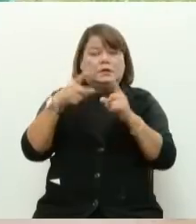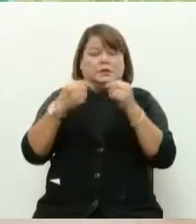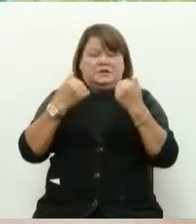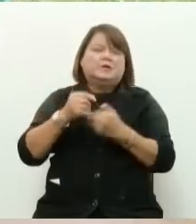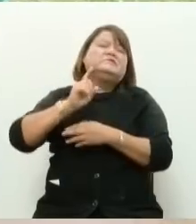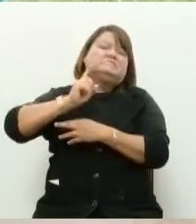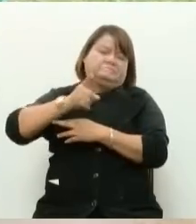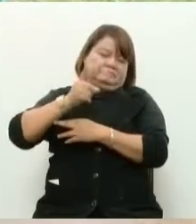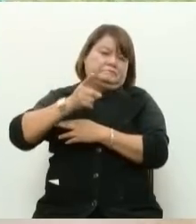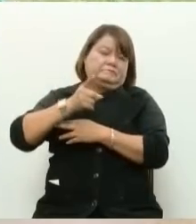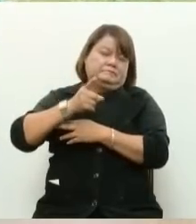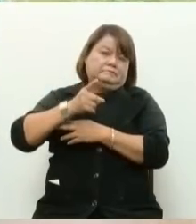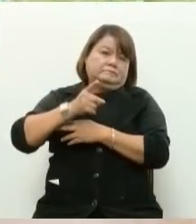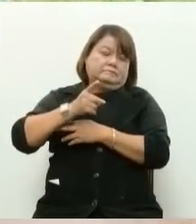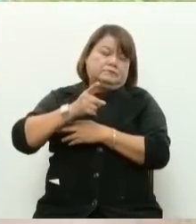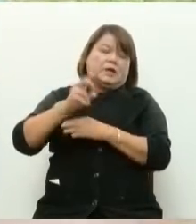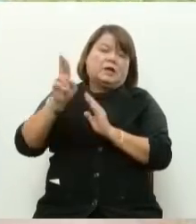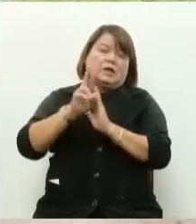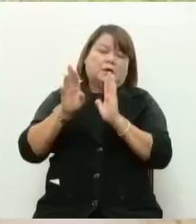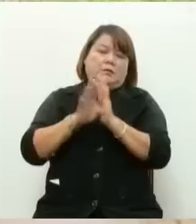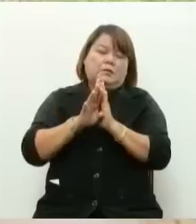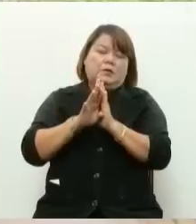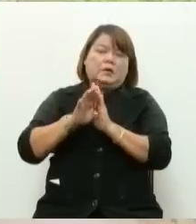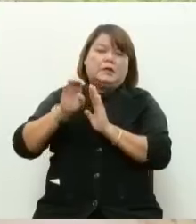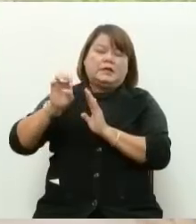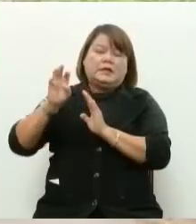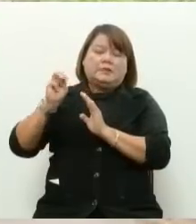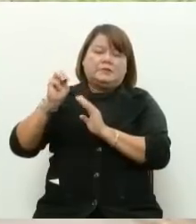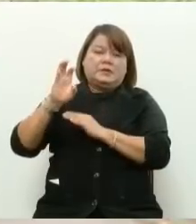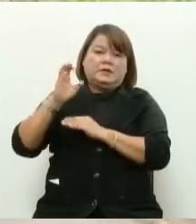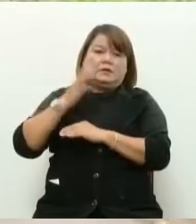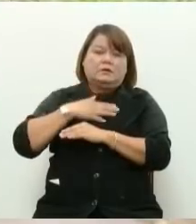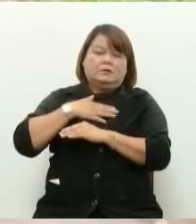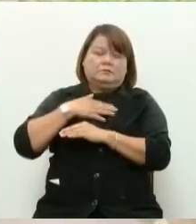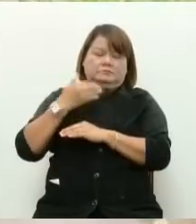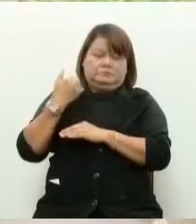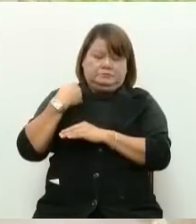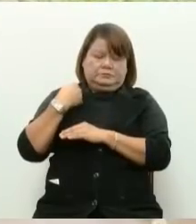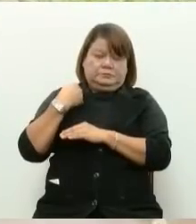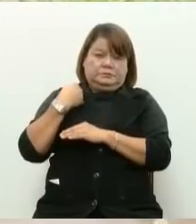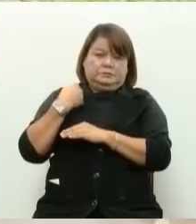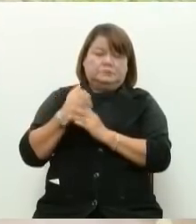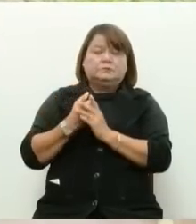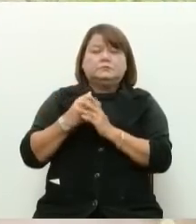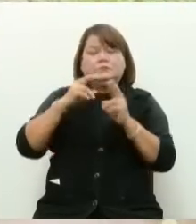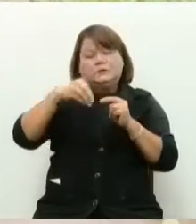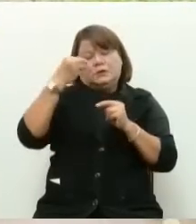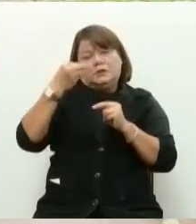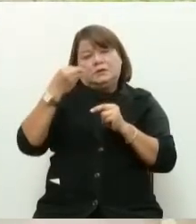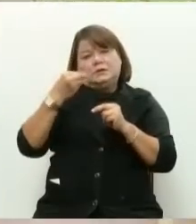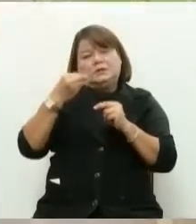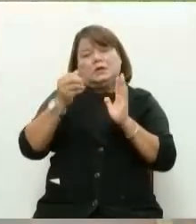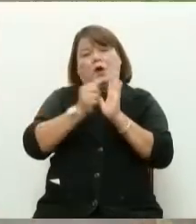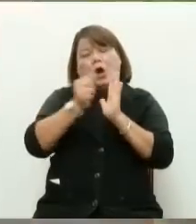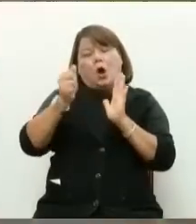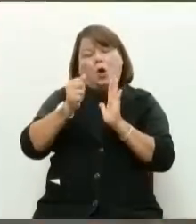จังครับโดยในระบบ DMC ของเรานั้นมีนักเรียนที่หลุดออกกลางคันนะ